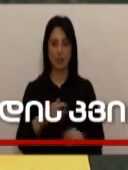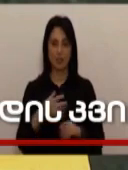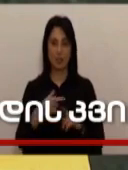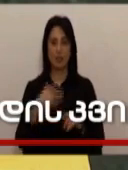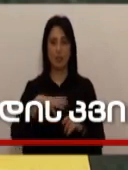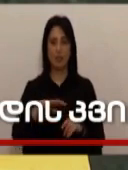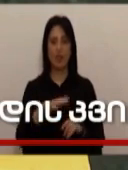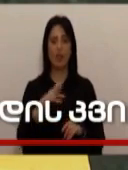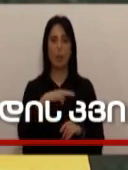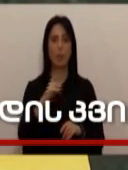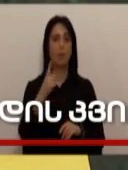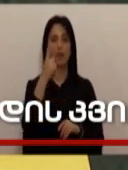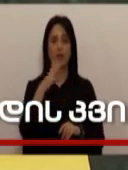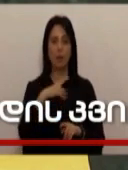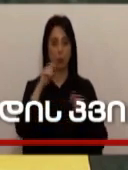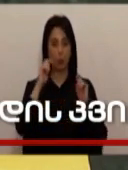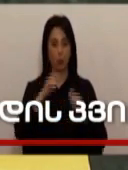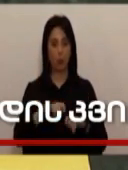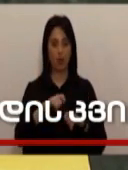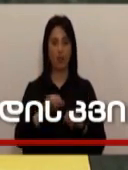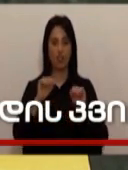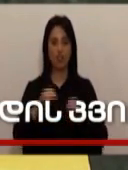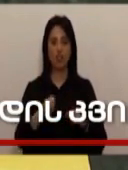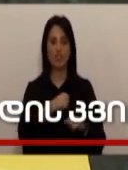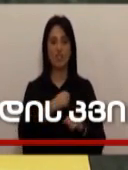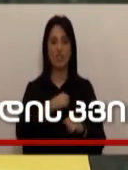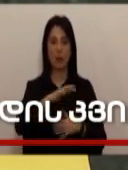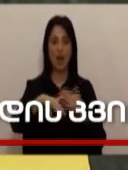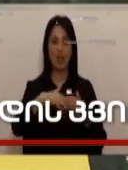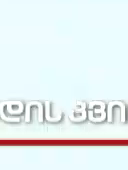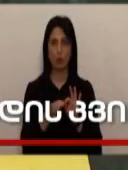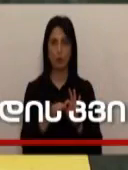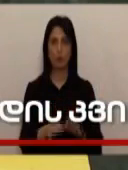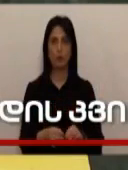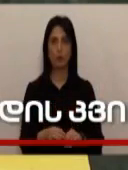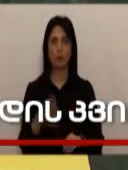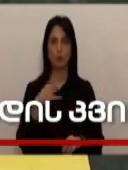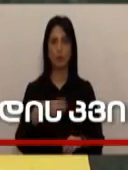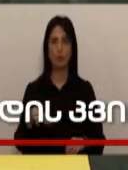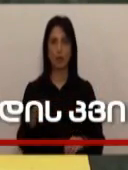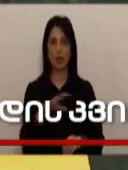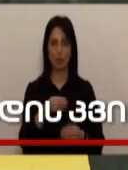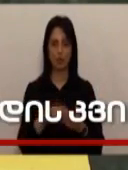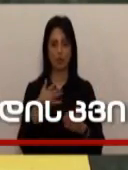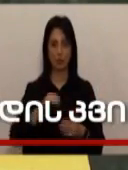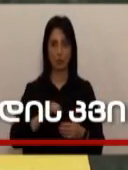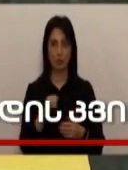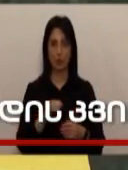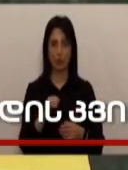iqo ert-erti pirveli romelmats ucrainashi sheshtazlo samkhedro eskalatsiis shesakheb rezolutsia miigo. Sakartvelo surpaso